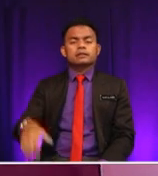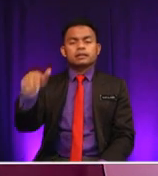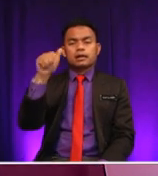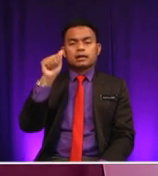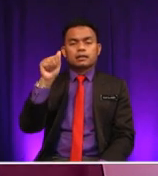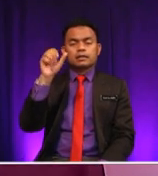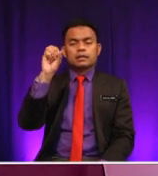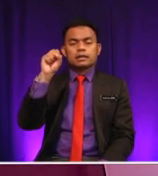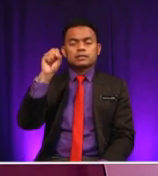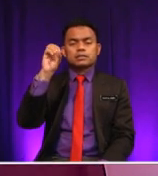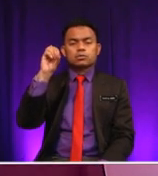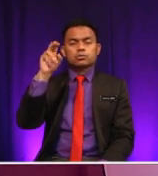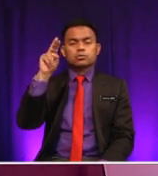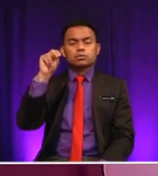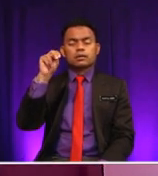Apa itu